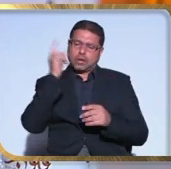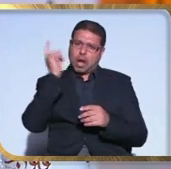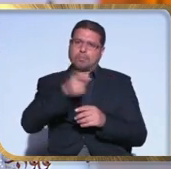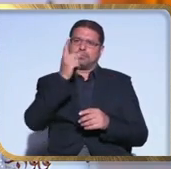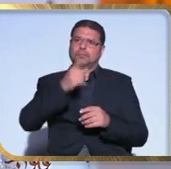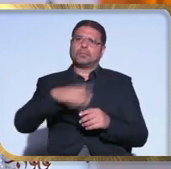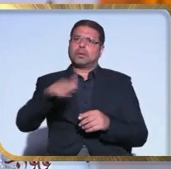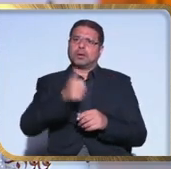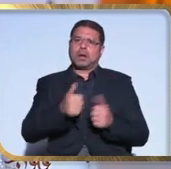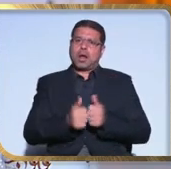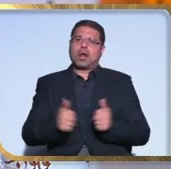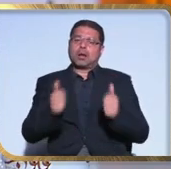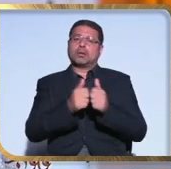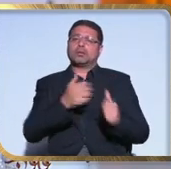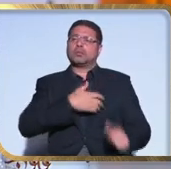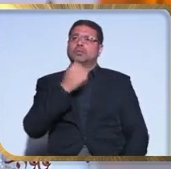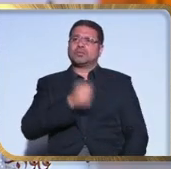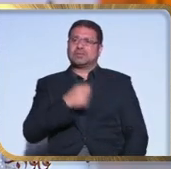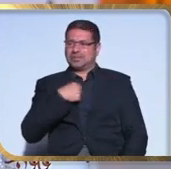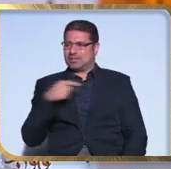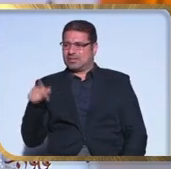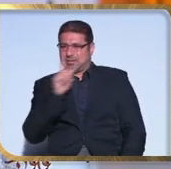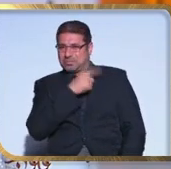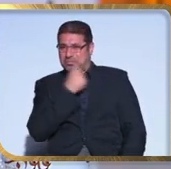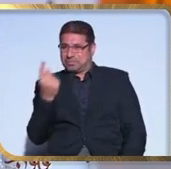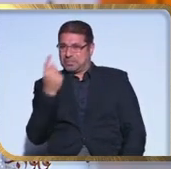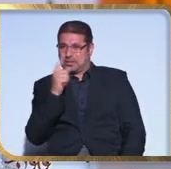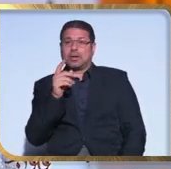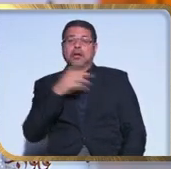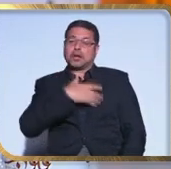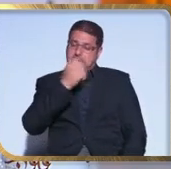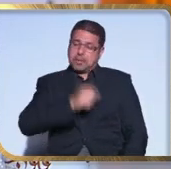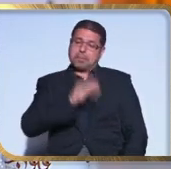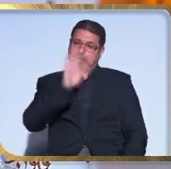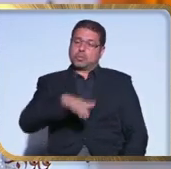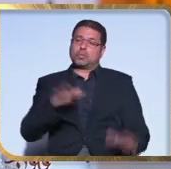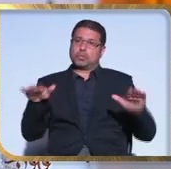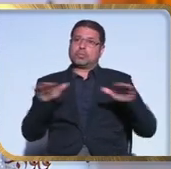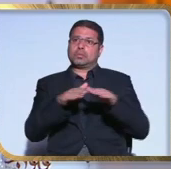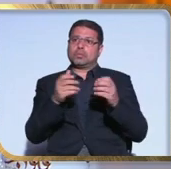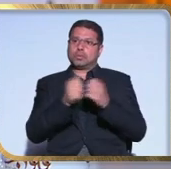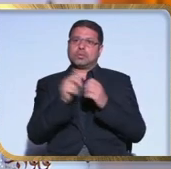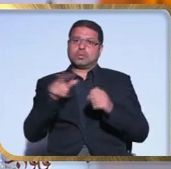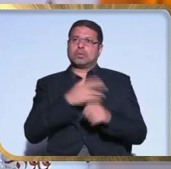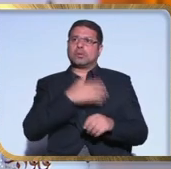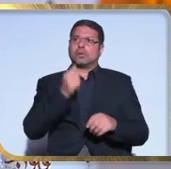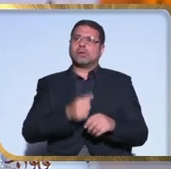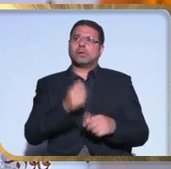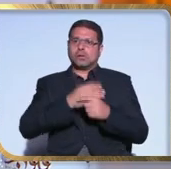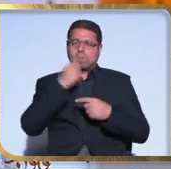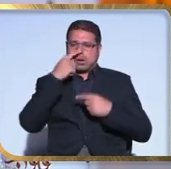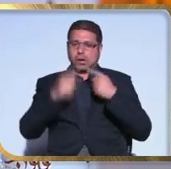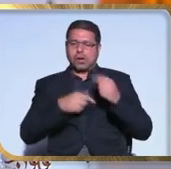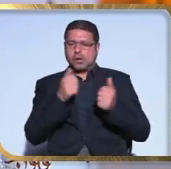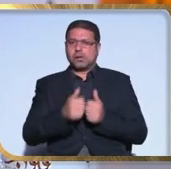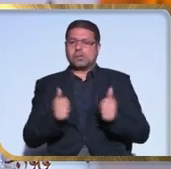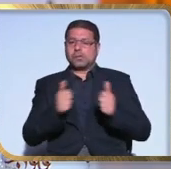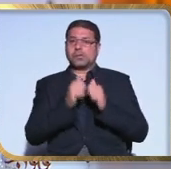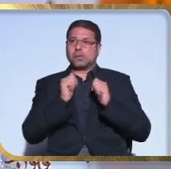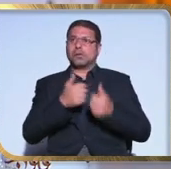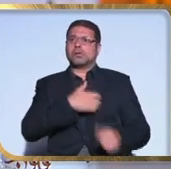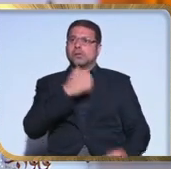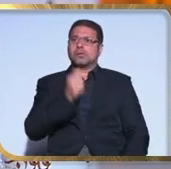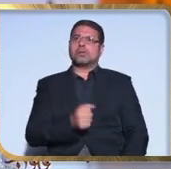بها اهل الايمان مش بس اهل العصيان لانه ده ديدا اهل الايمان عاده اهل الايمان